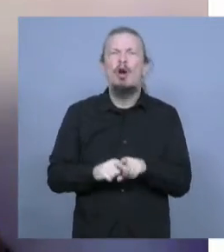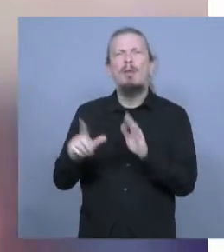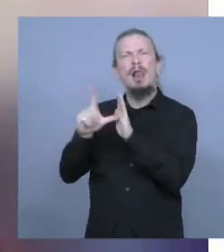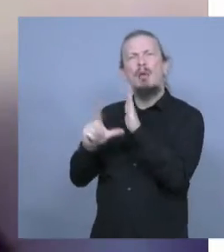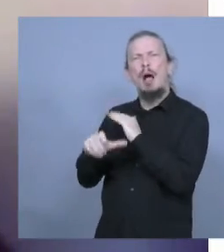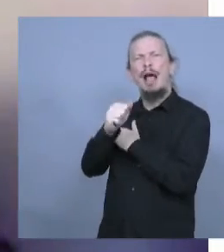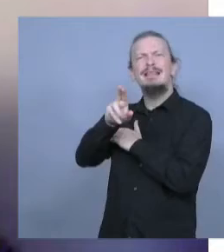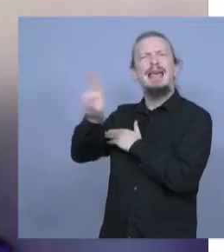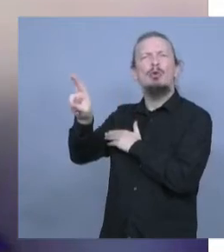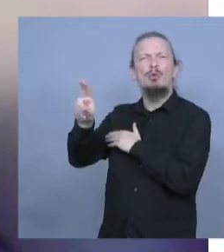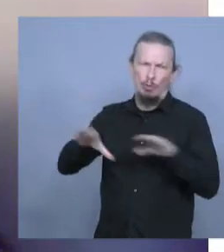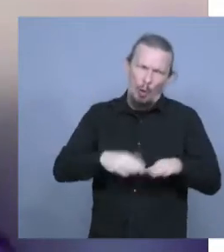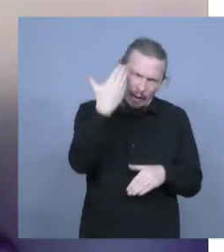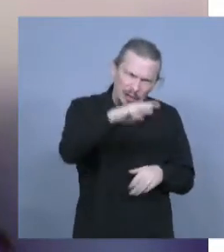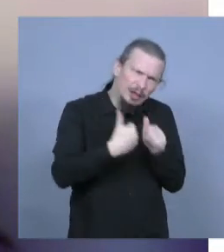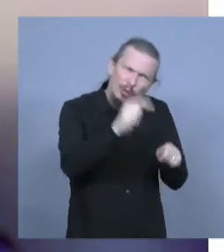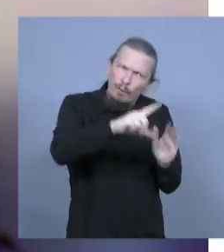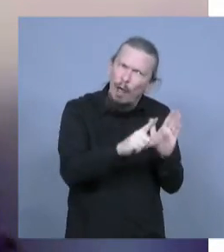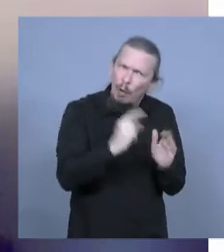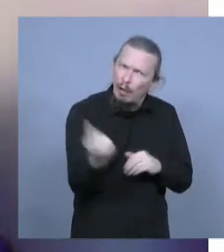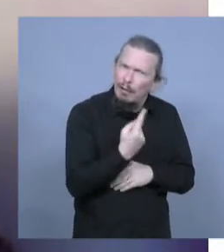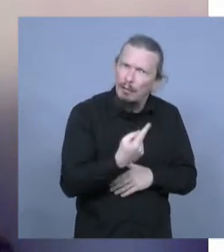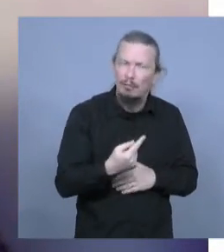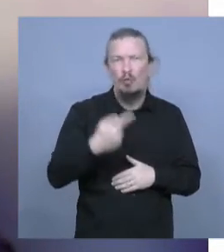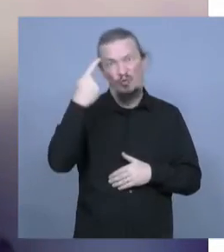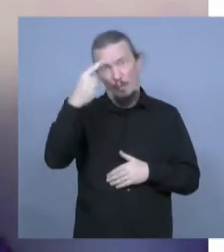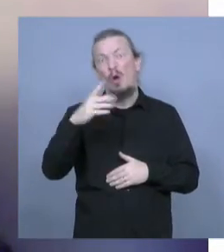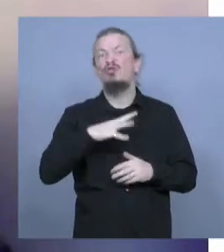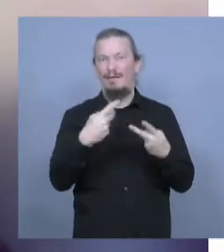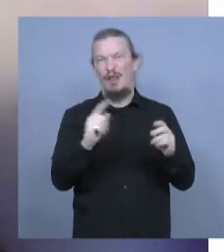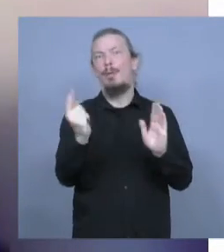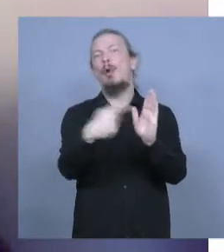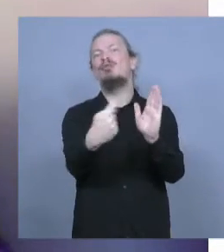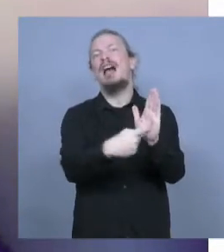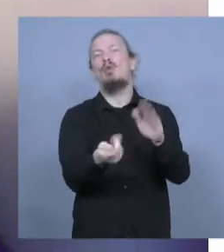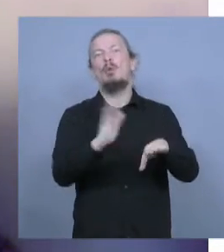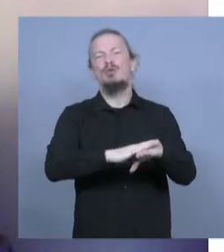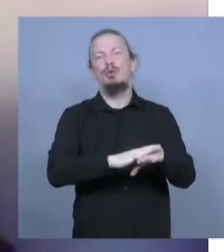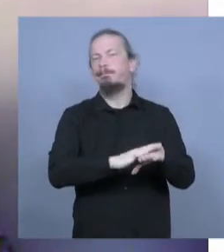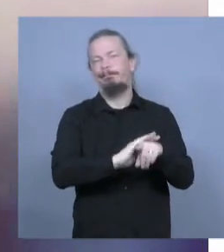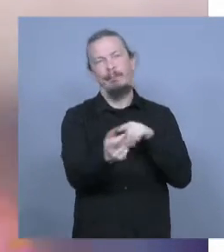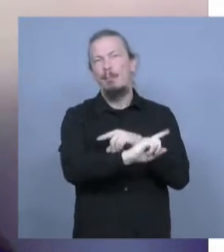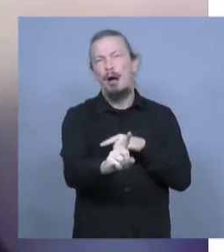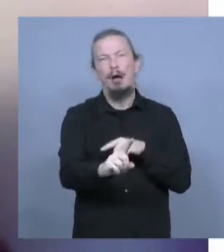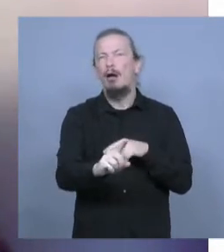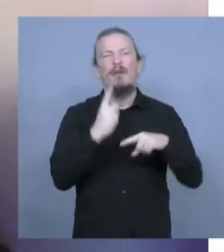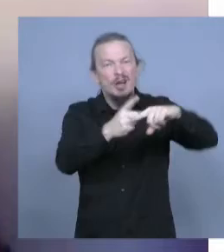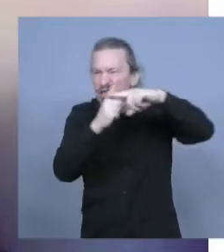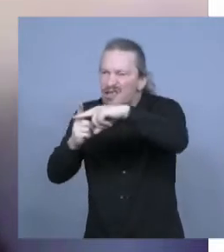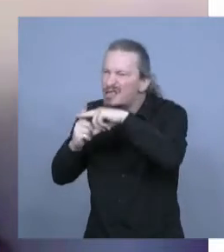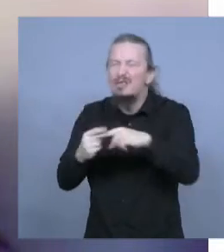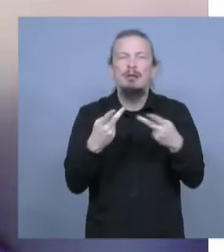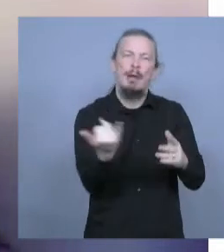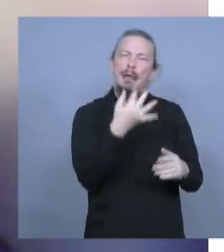SRU, n'est-ce pas, chers collègues? Je pense ici à certaines obligations des communes qui ne sont pas toujours appliquées, je ne vais pas ni cibler ni